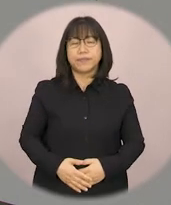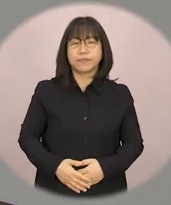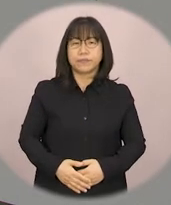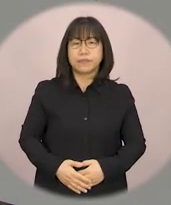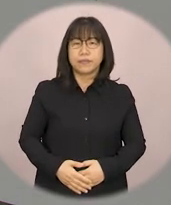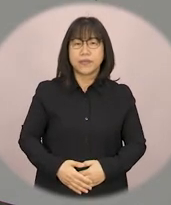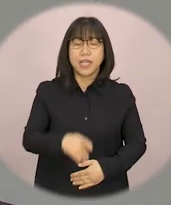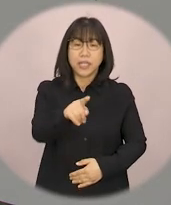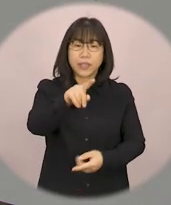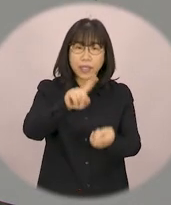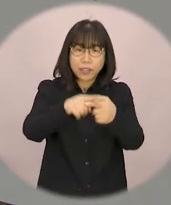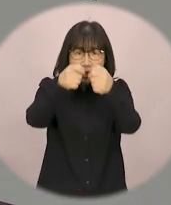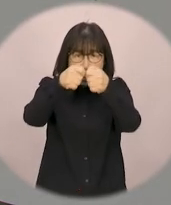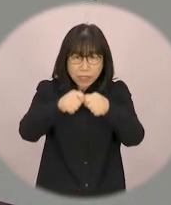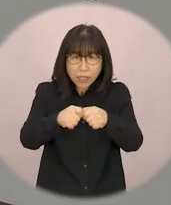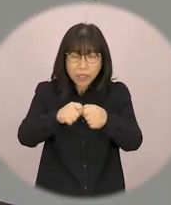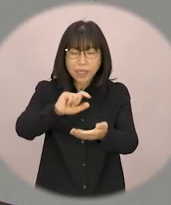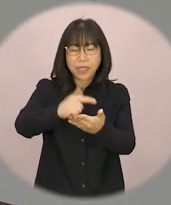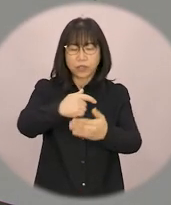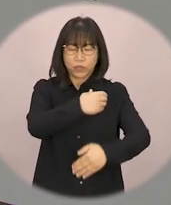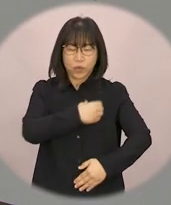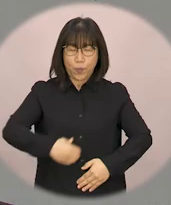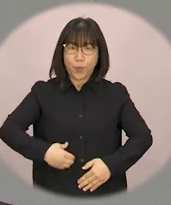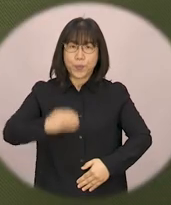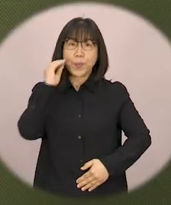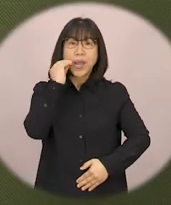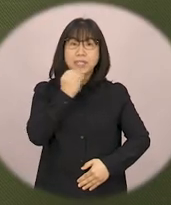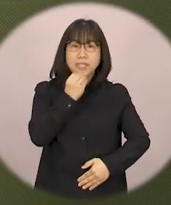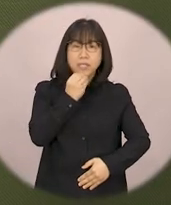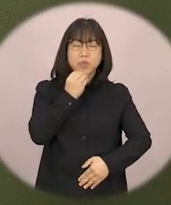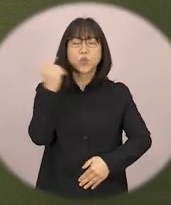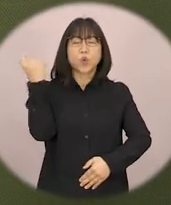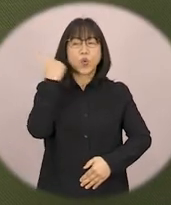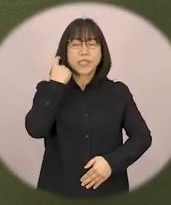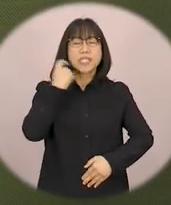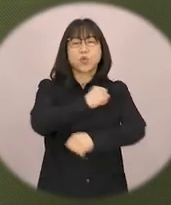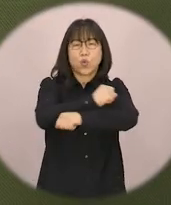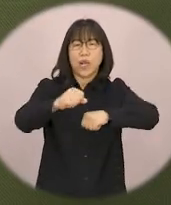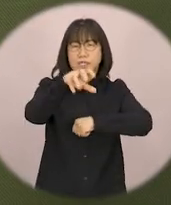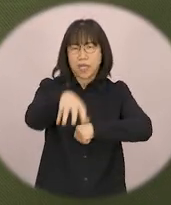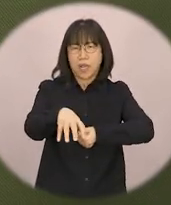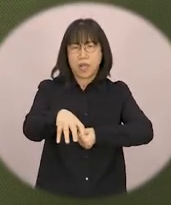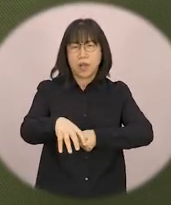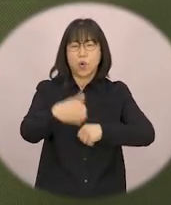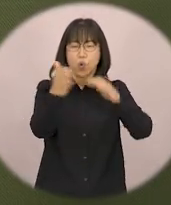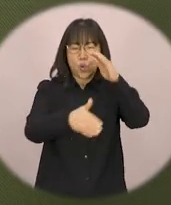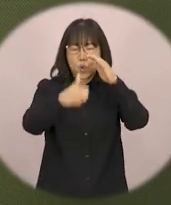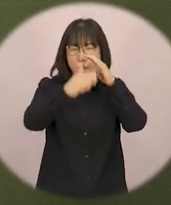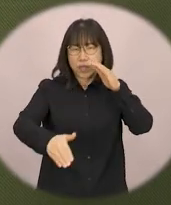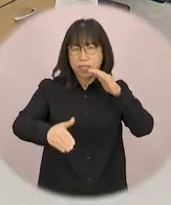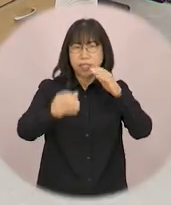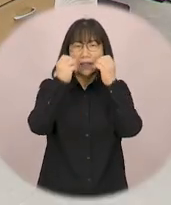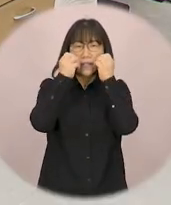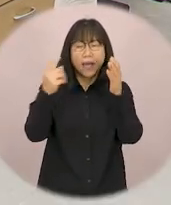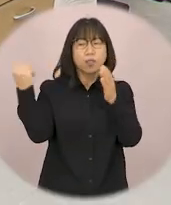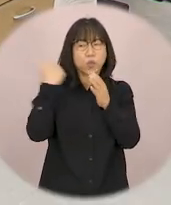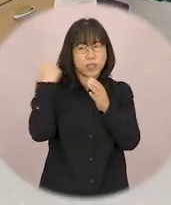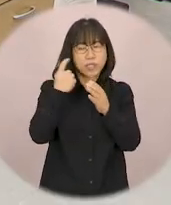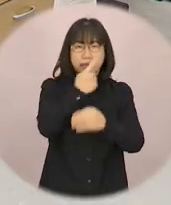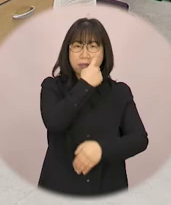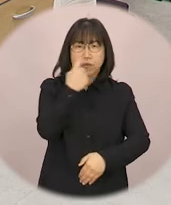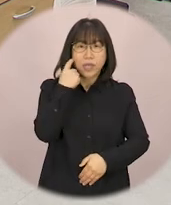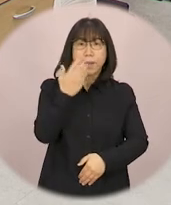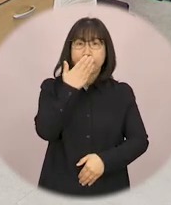제출하면 됩니다 공무에 대한 자세한 사항은 강서 구청 홈페이지 소식 광장 공지 채 소식 에서